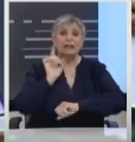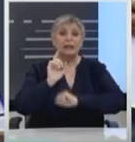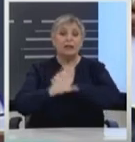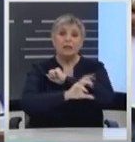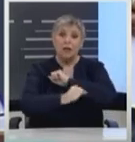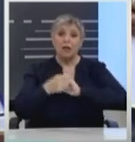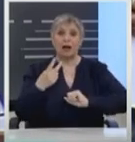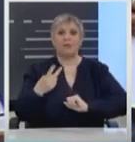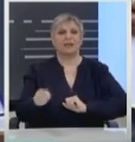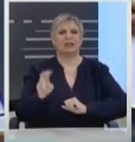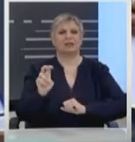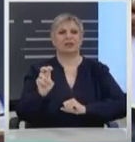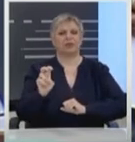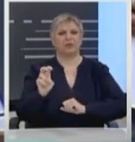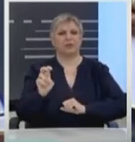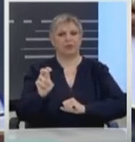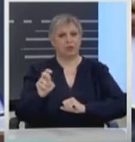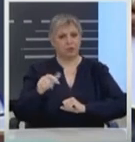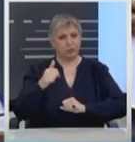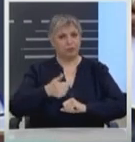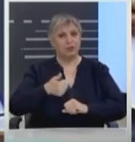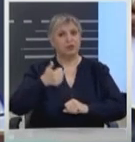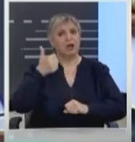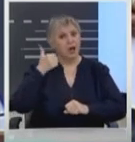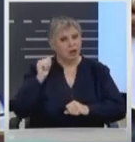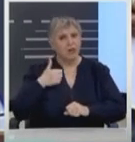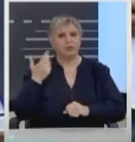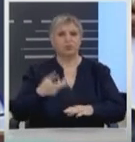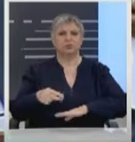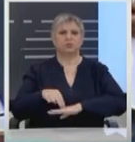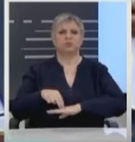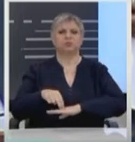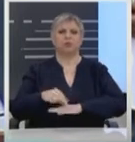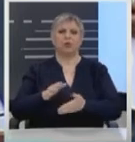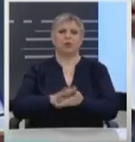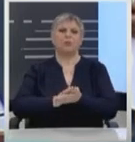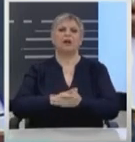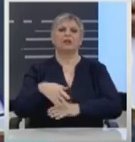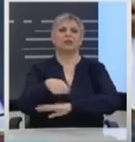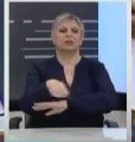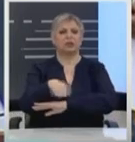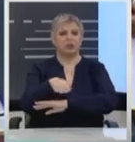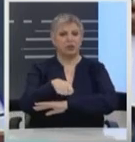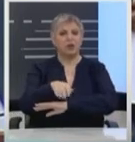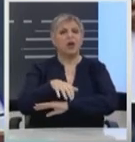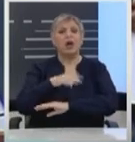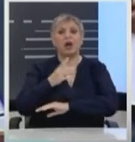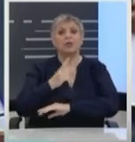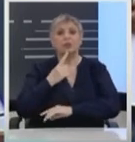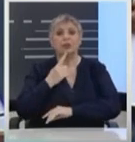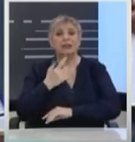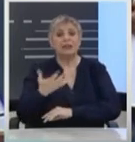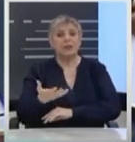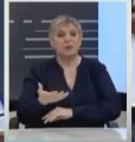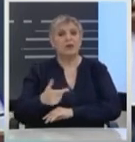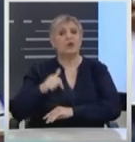του κυρίου Χριστοφοράκου βγήκε χθες λοιπόν στο δικαστήριο και είπε ότι είχε παραγγείλει τηλεφωνικά κέντρα για τον